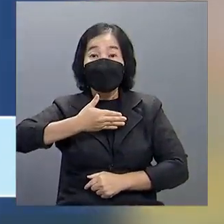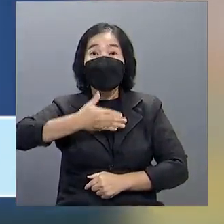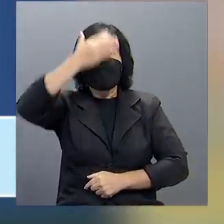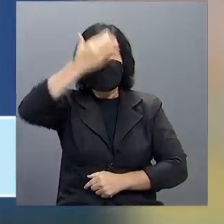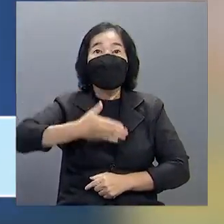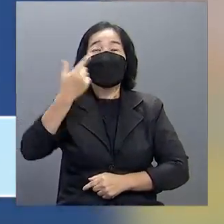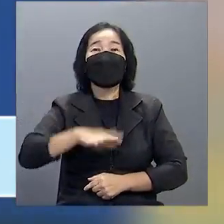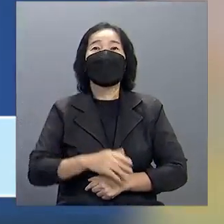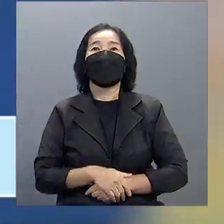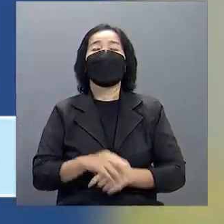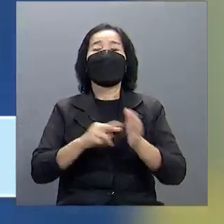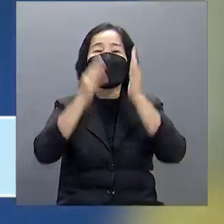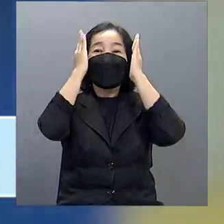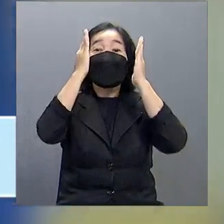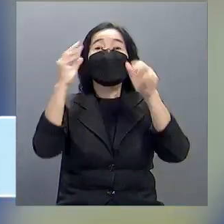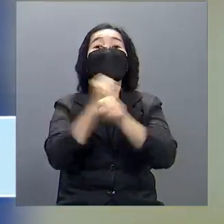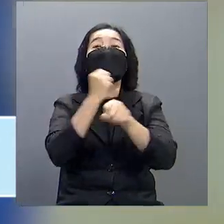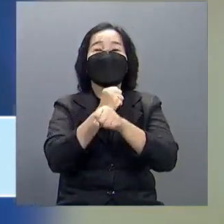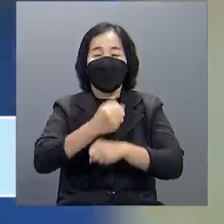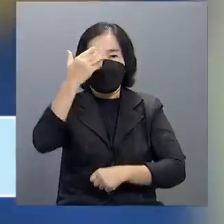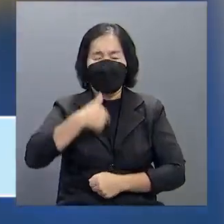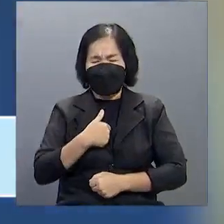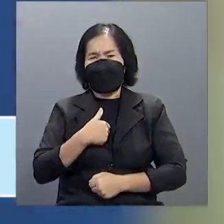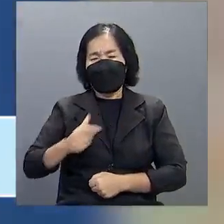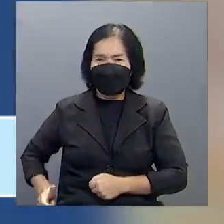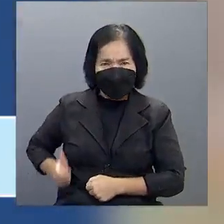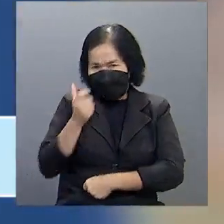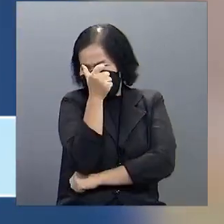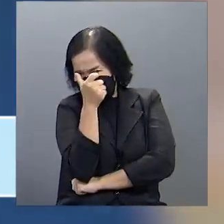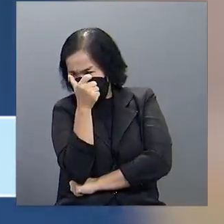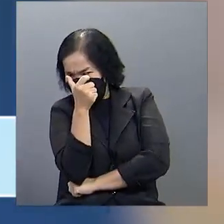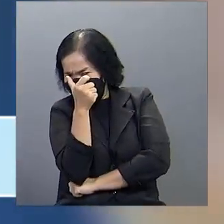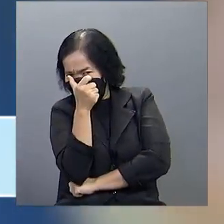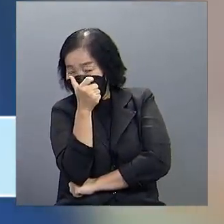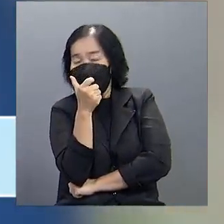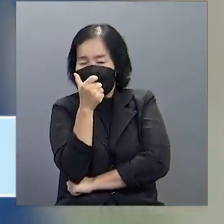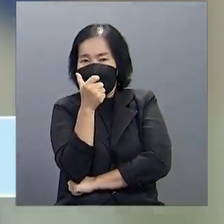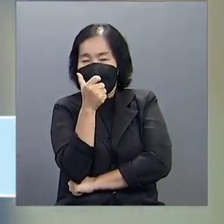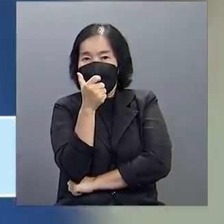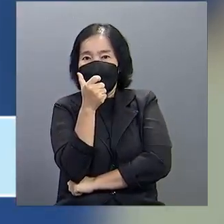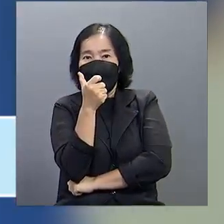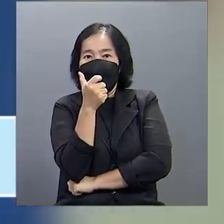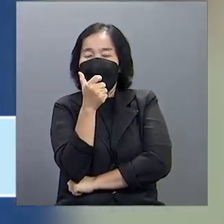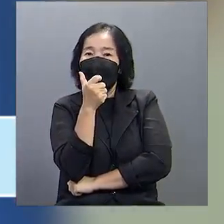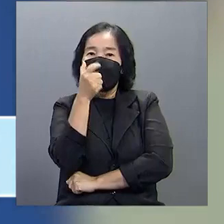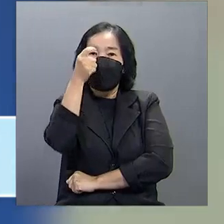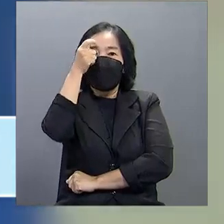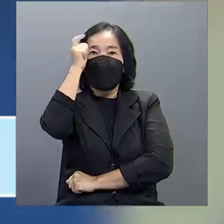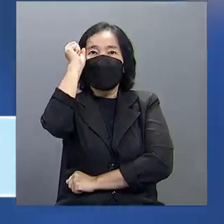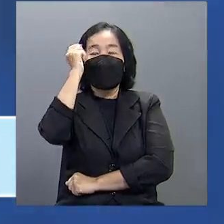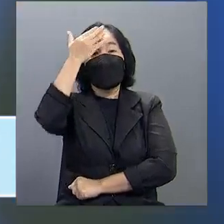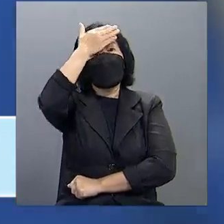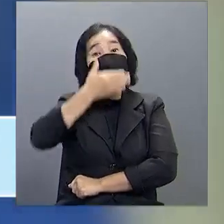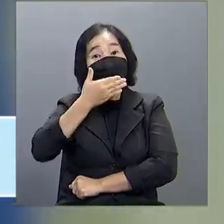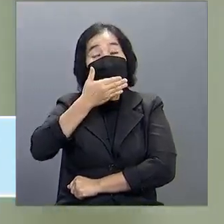จซ้อมไงก็เลยหยิบโทรศัพท์ขึ้นมาถ่ายเอาไว้แต่ว่าหลังที่ถ่ายคลิปไป ไม่น่าใช่หน้านิ่งยิ่งว่าน่าจะเป็นท่าโ